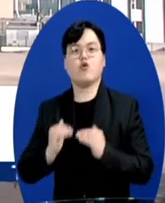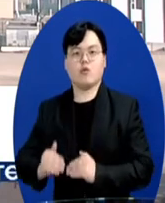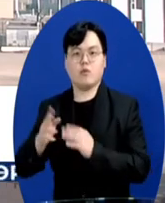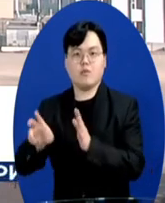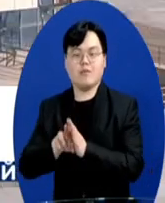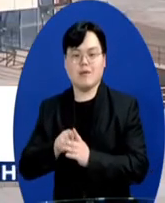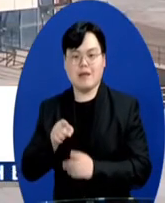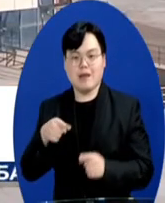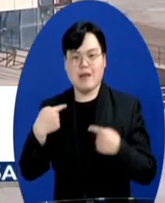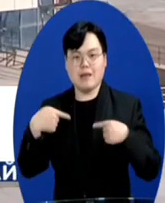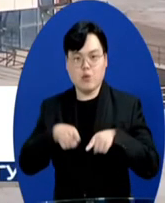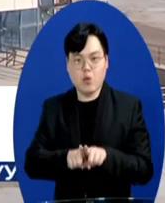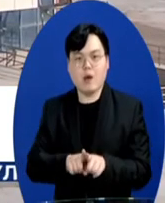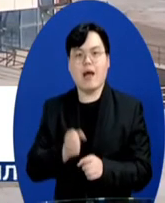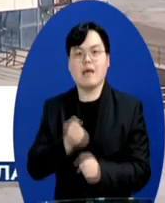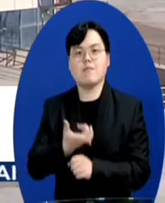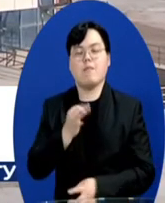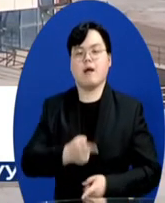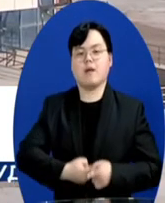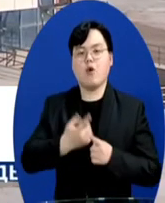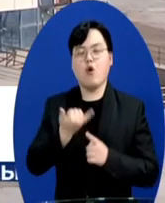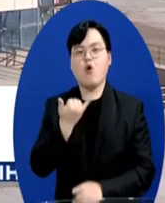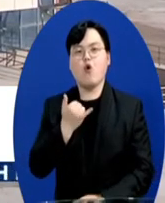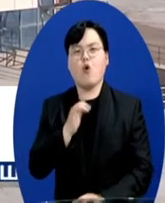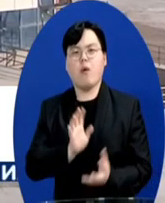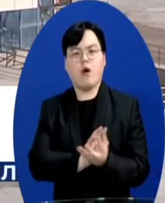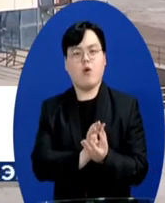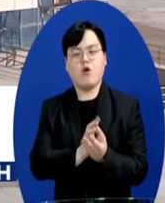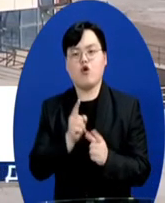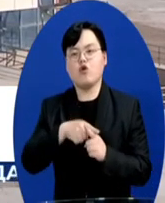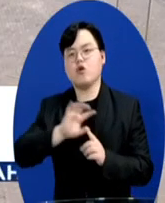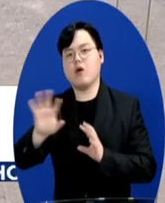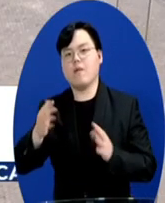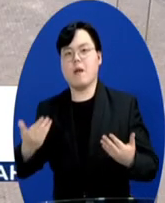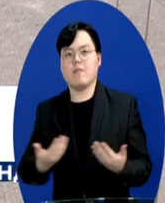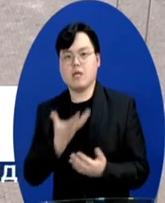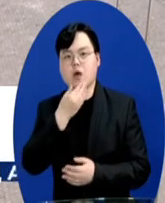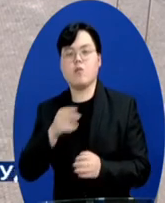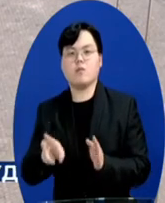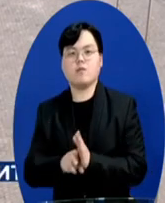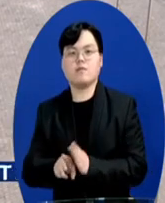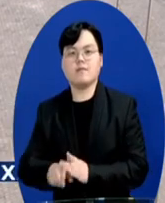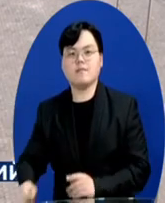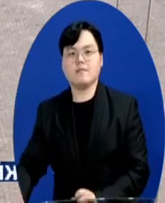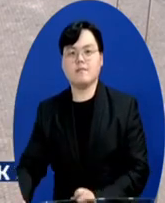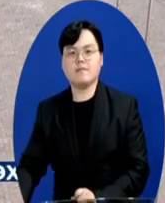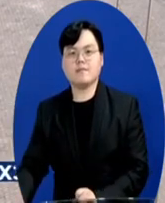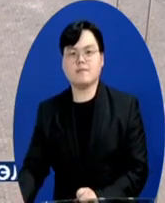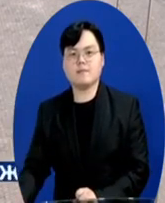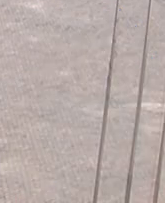Үүнийг дагаад ажлын байр нэмэгдэх, хотын хэт төвлөрөл орон нутг руугаа саарах боломж бүрдэх юм а.